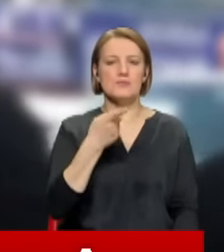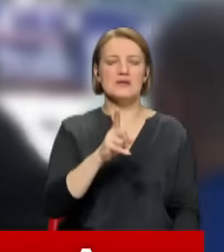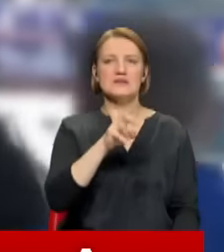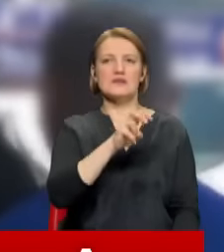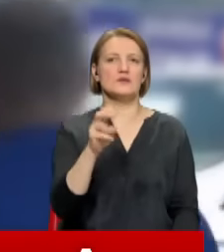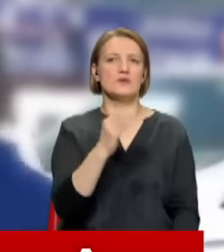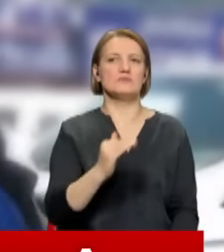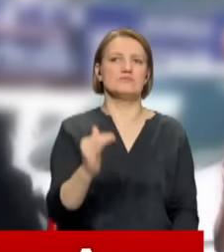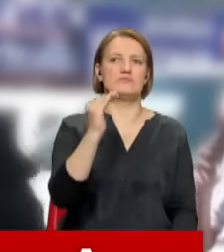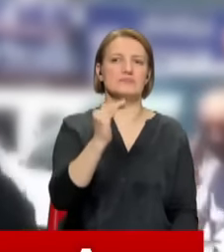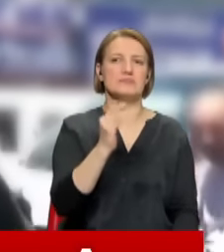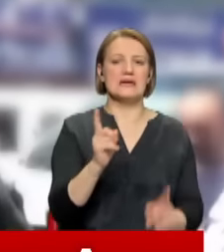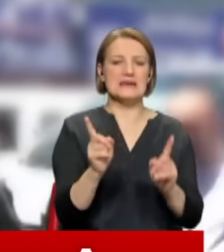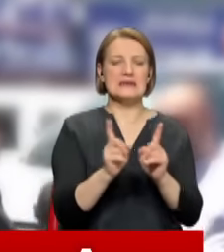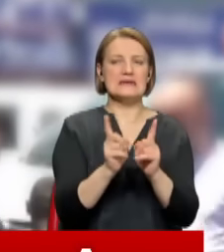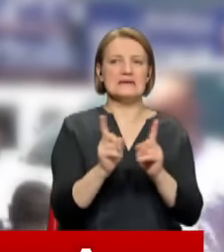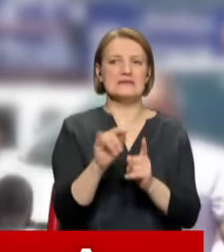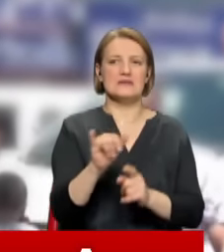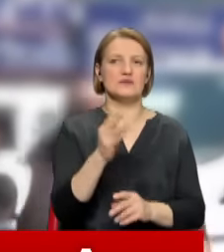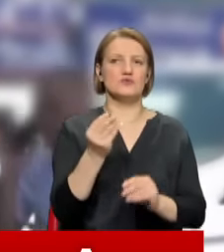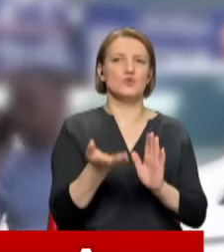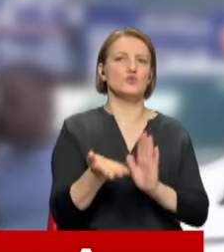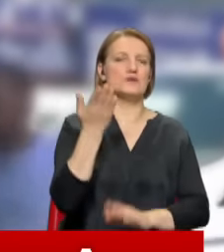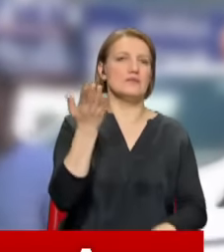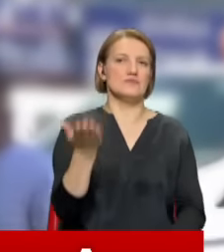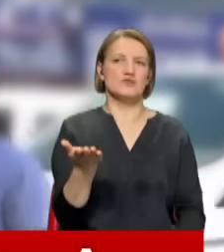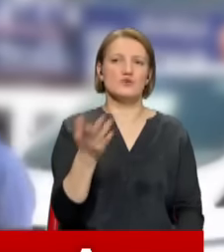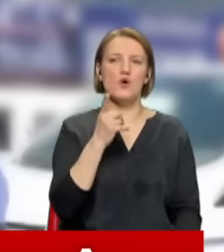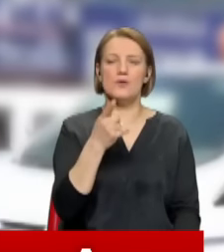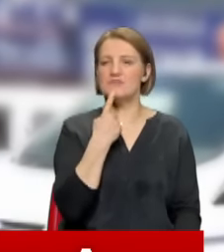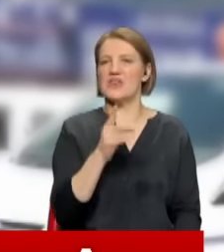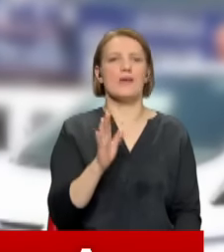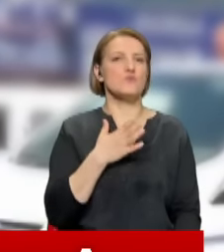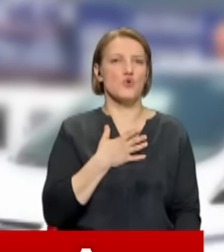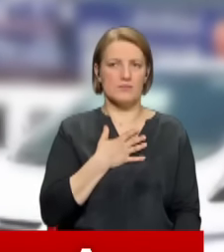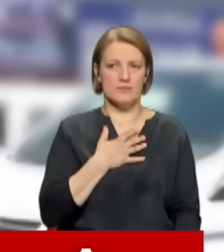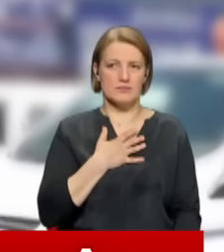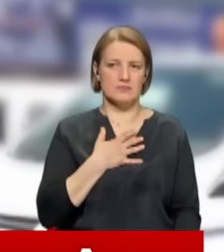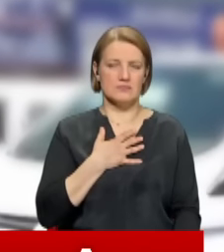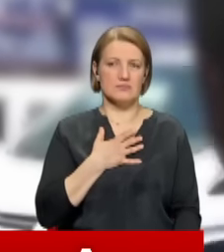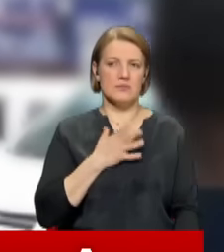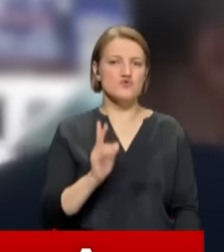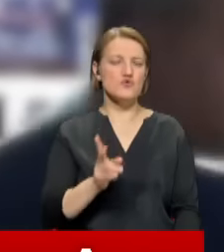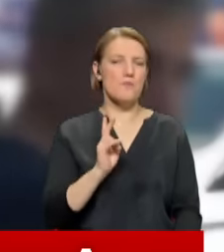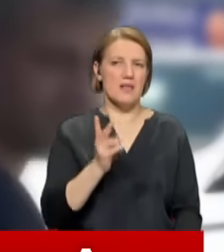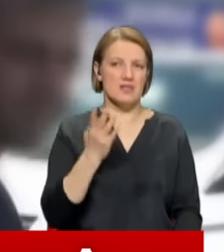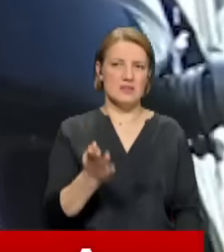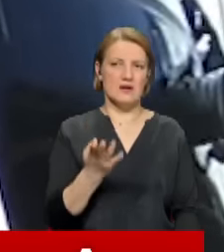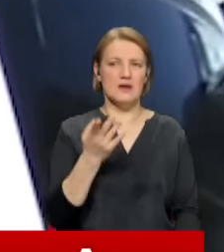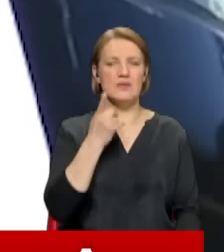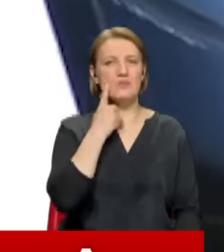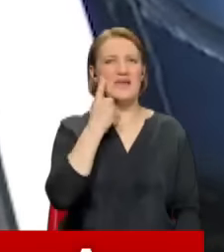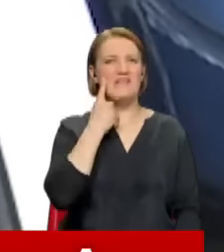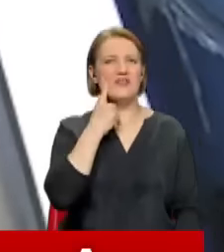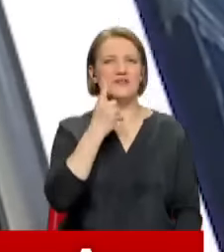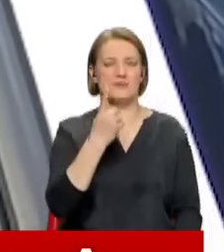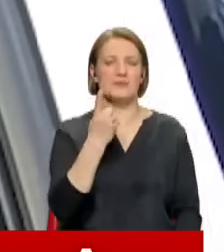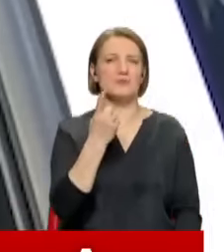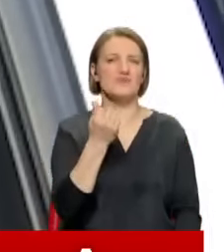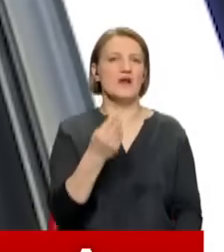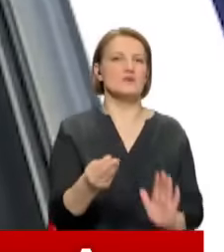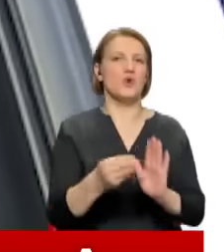1800'e çıkarttık. Kısa mesafeler çok yükseltmiş. Ona ben bir şey diyemiyorum. Ama normal şartlarda hani devletin biçtiği bir